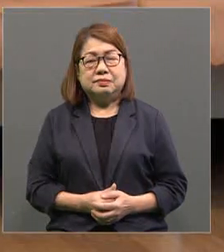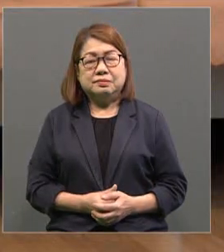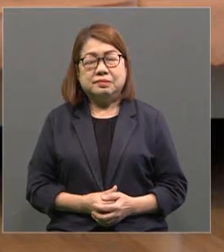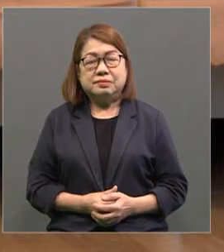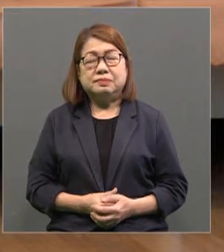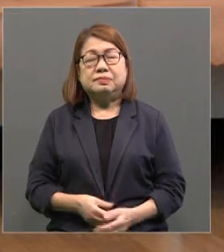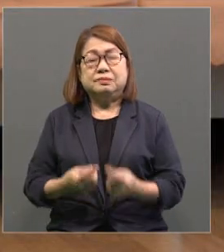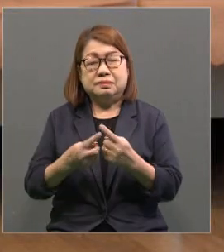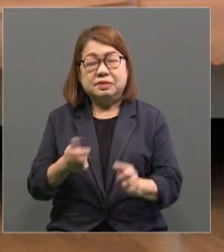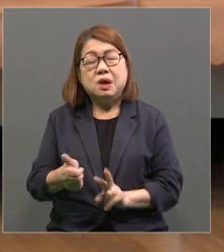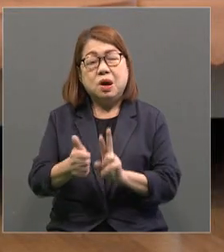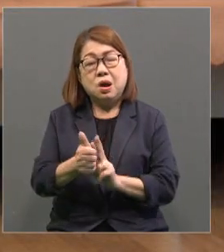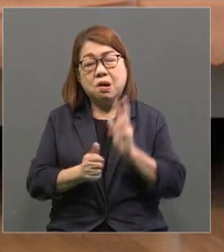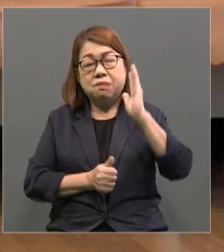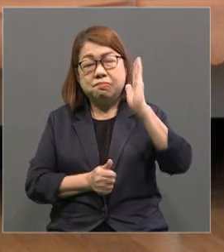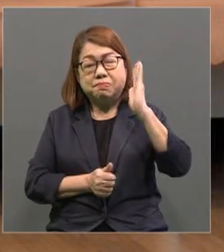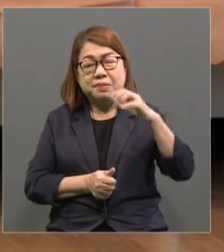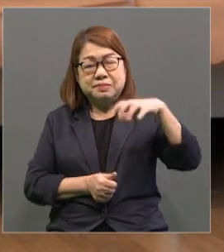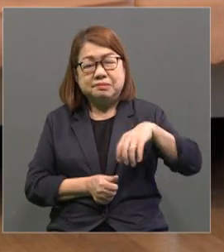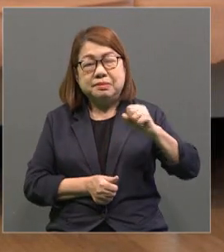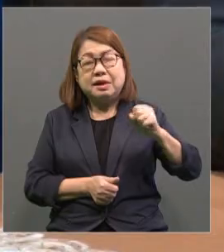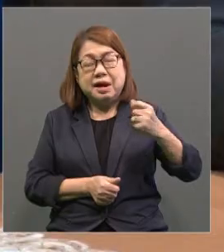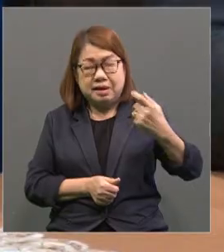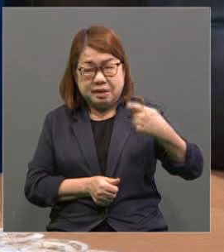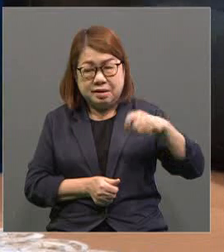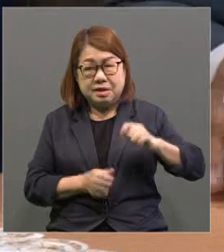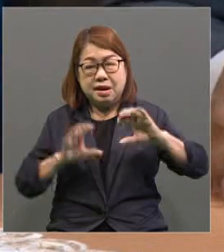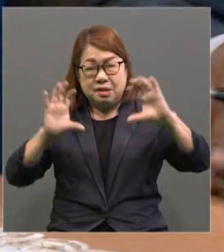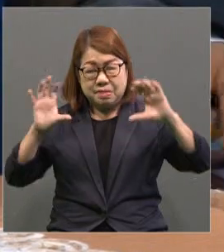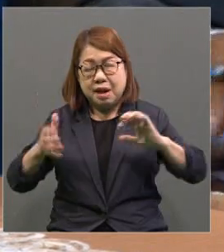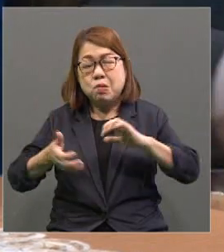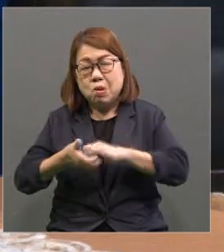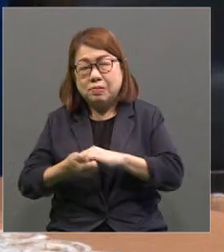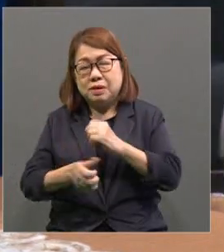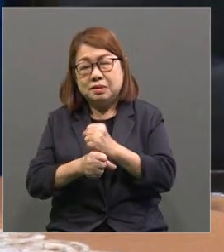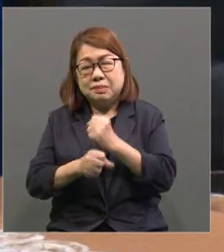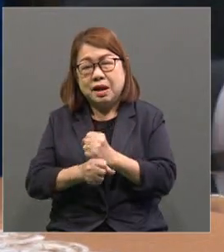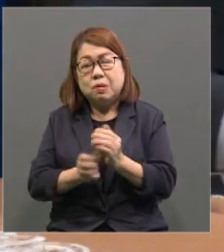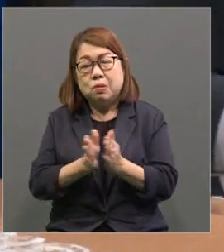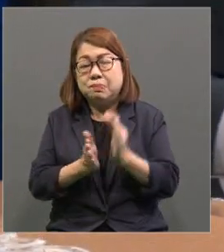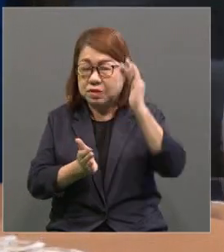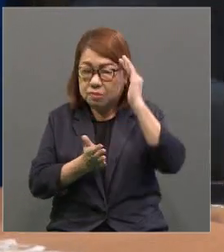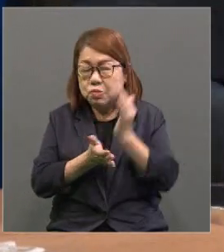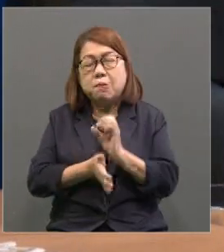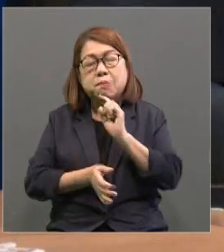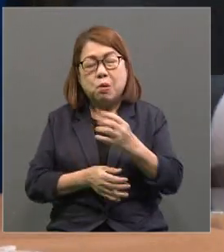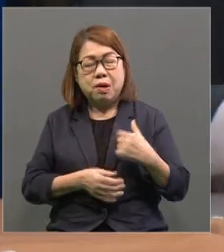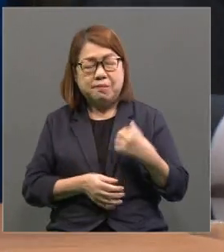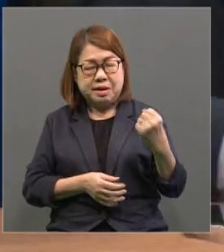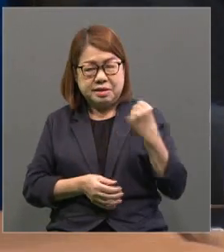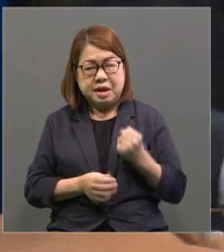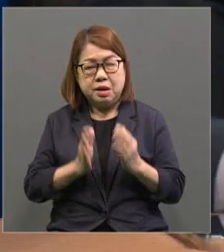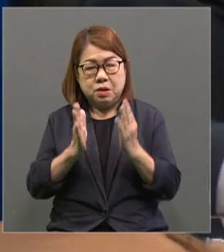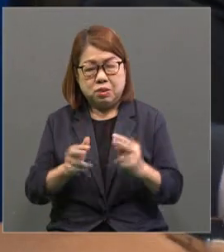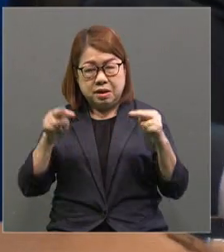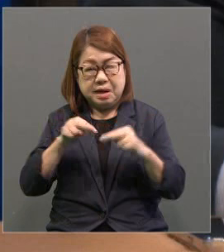ทร์พานุรัตน์รองโฆษกสำนักงานอัยการสูงสุดที่เข้าไปทำงานร่วมกับตำรวจก็ย้ำนะคะว่ามั่นใจพยานหลักฐานและสำนวนที่ส่งมอบให้